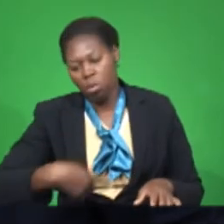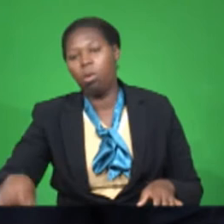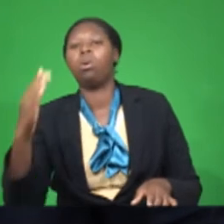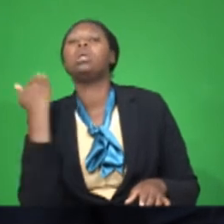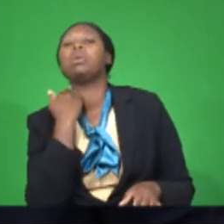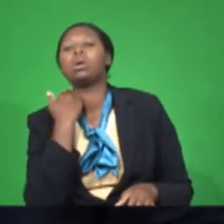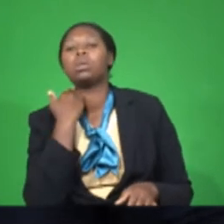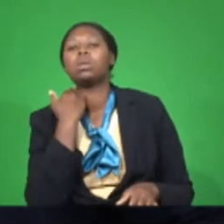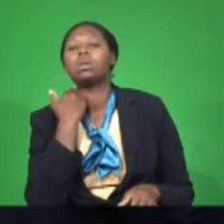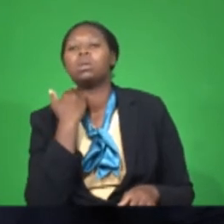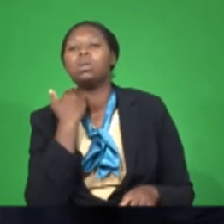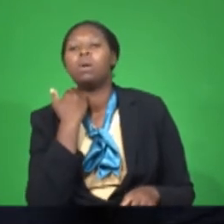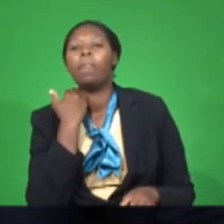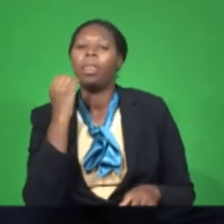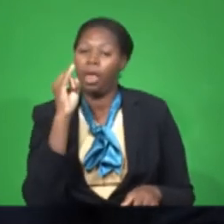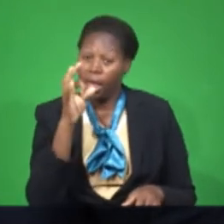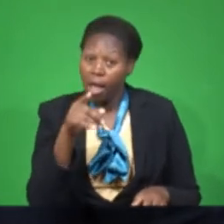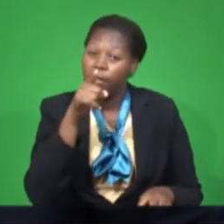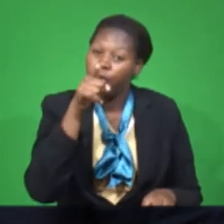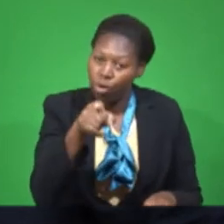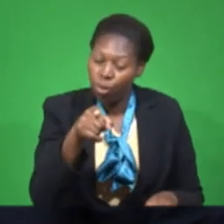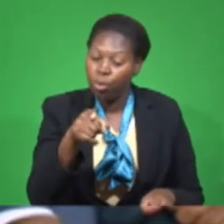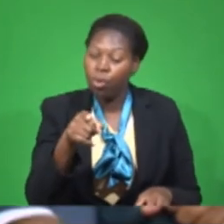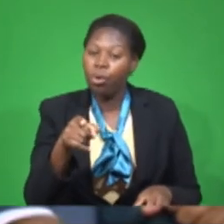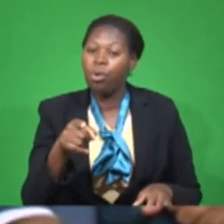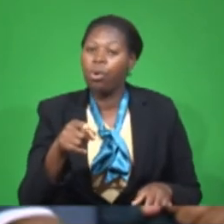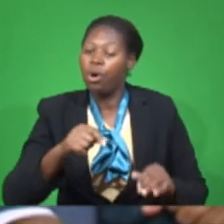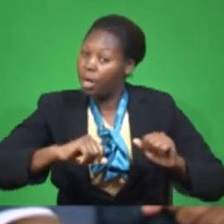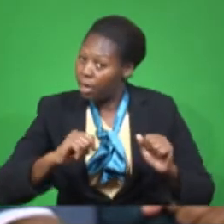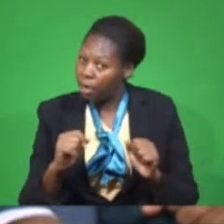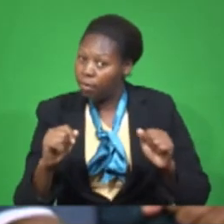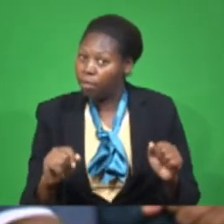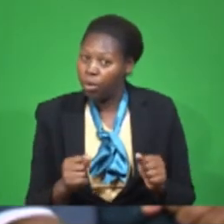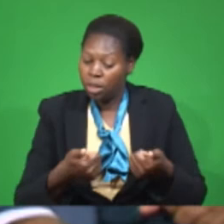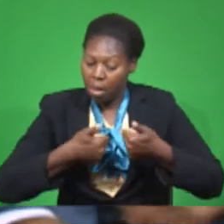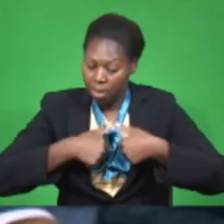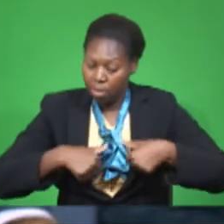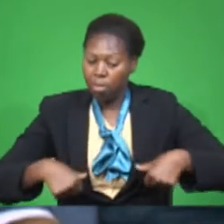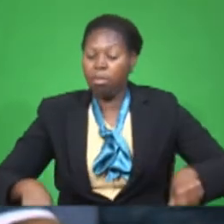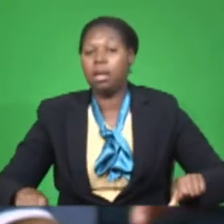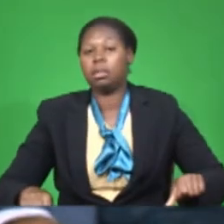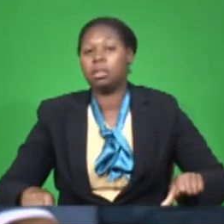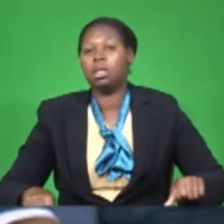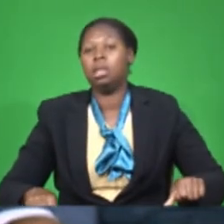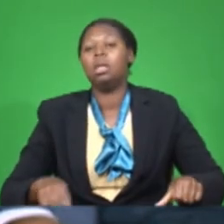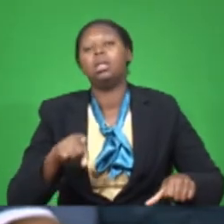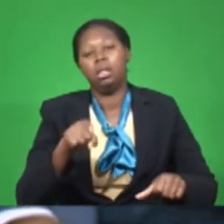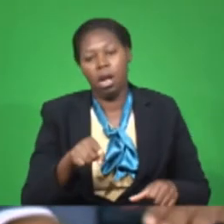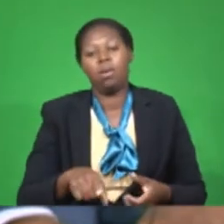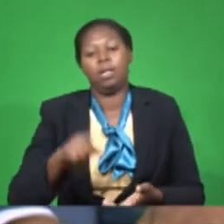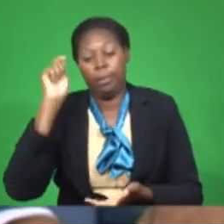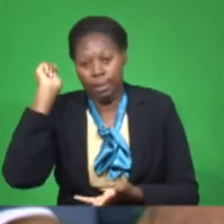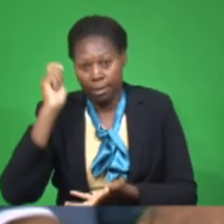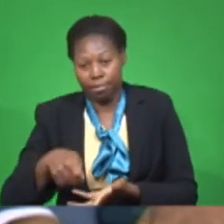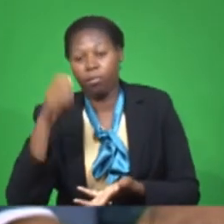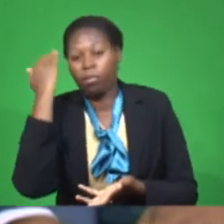kuti kana waramba nyasha hadzisiri nyasha kwauri wato mutongo saka chenda